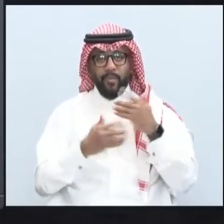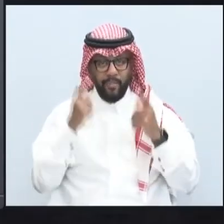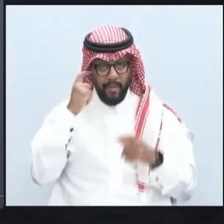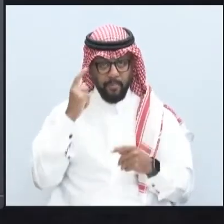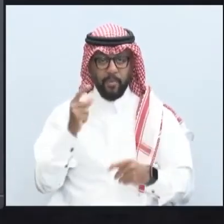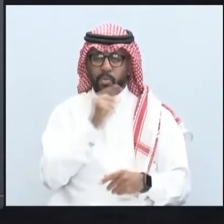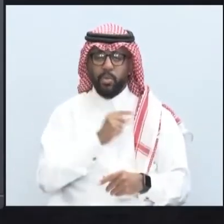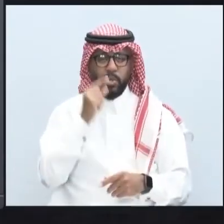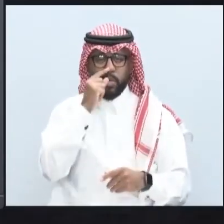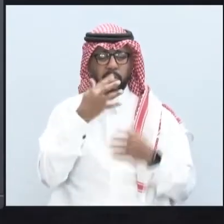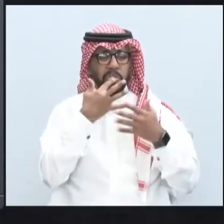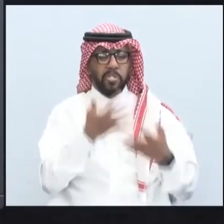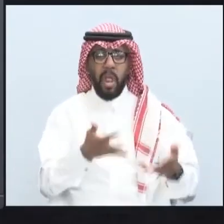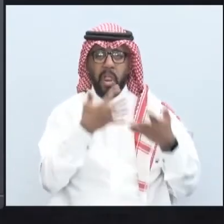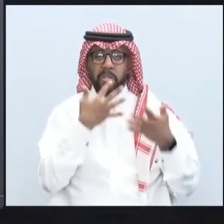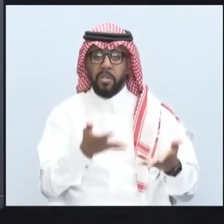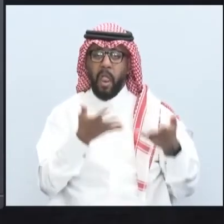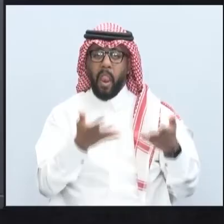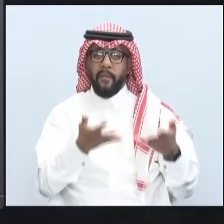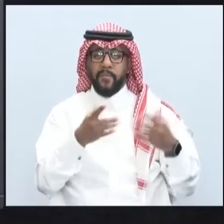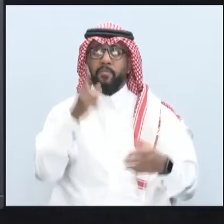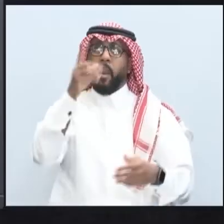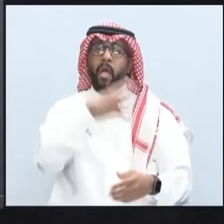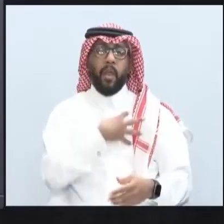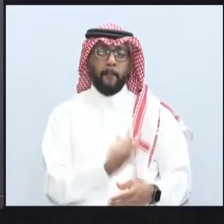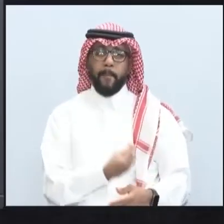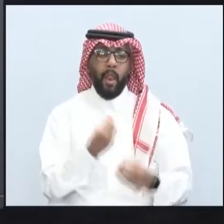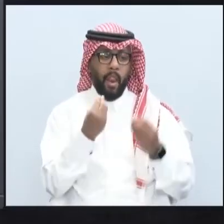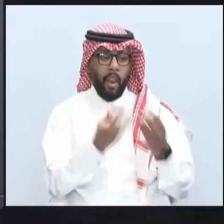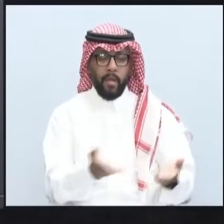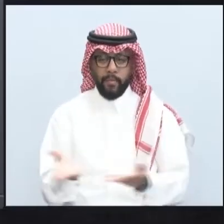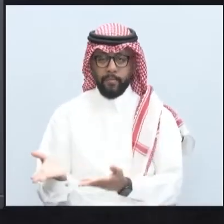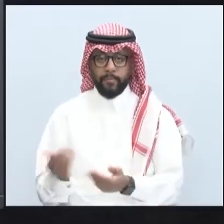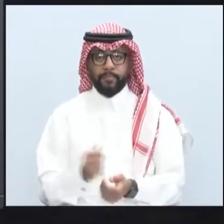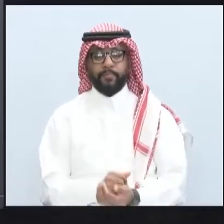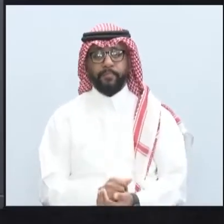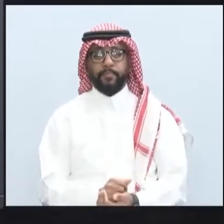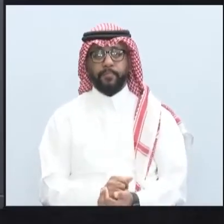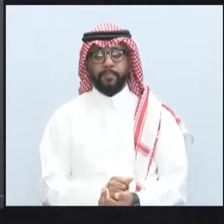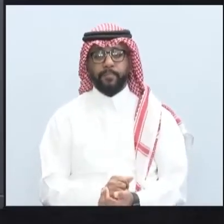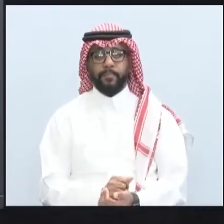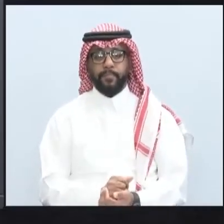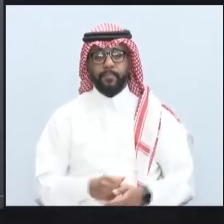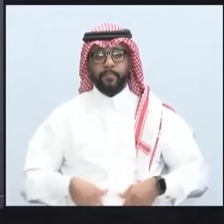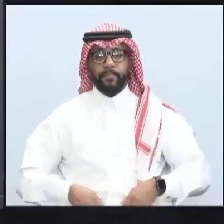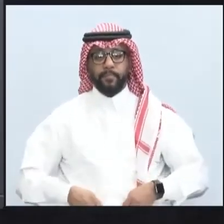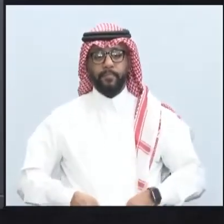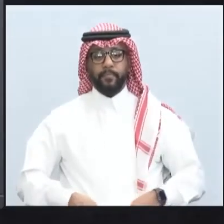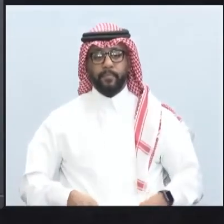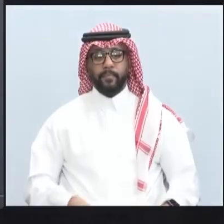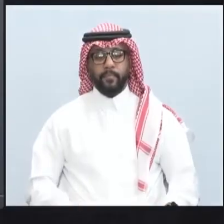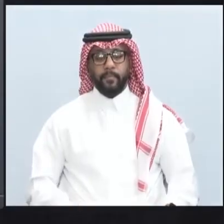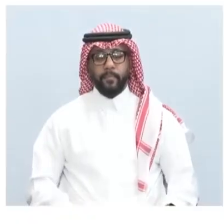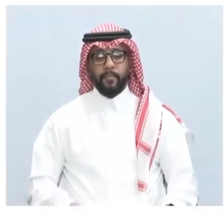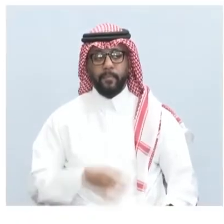الشريعه لنا وهذا من رحمه الله سبحانه وتعالى وهذه رخصه فاذن